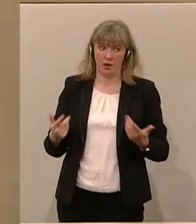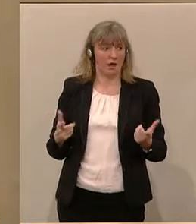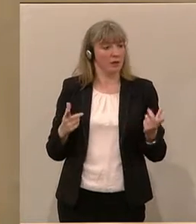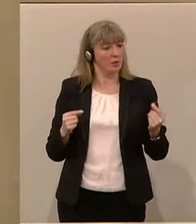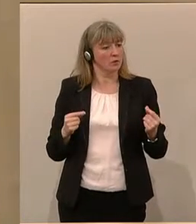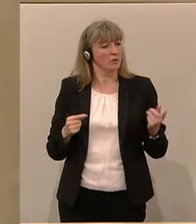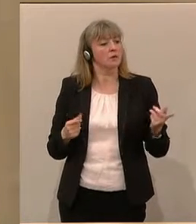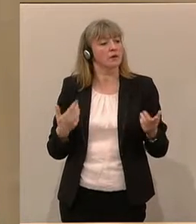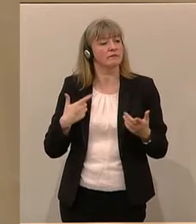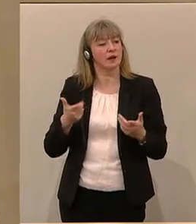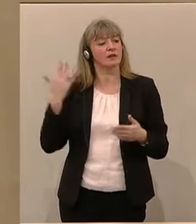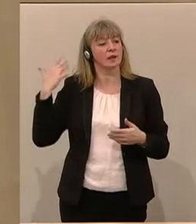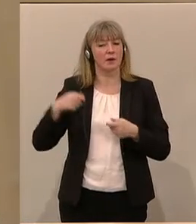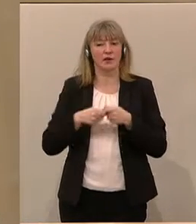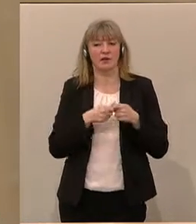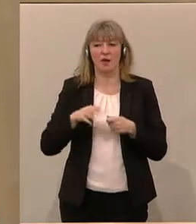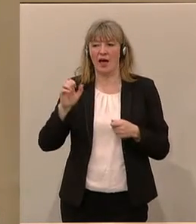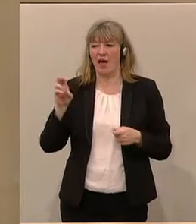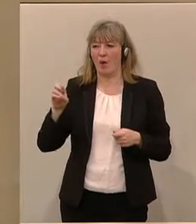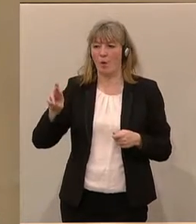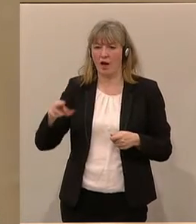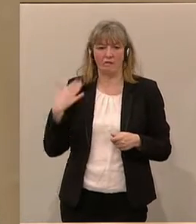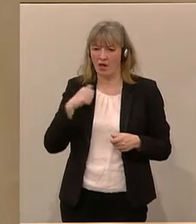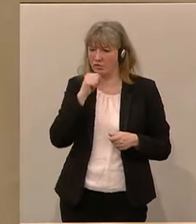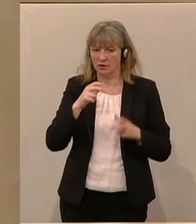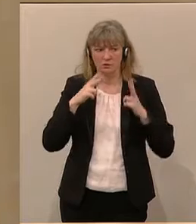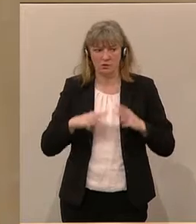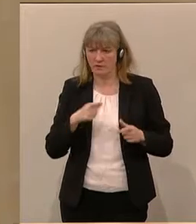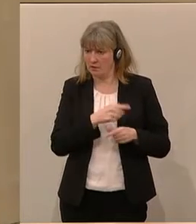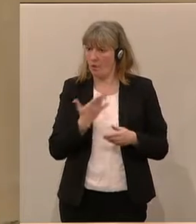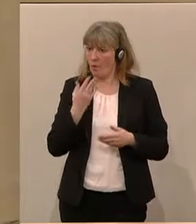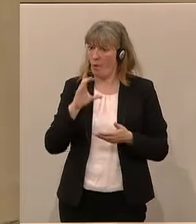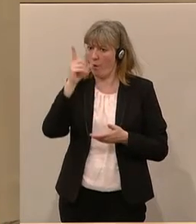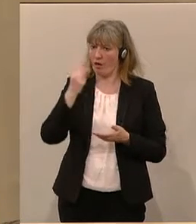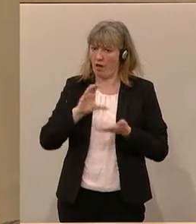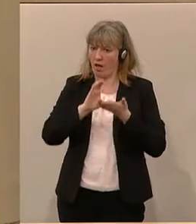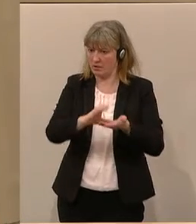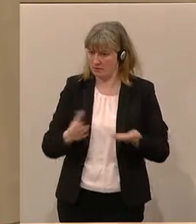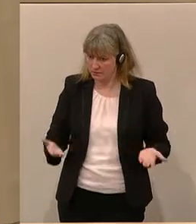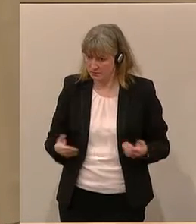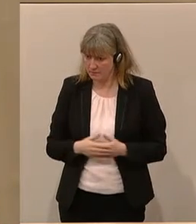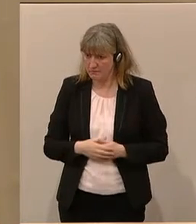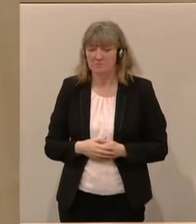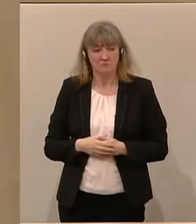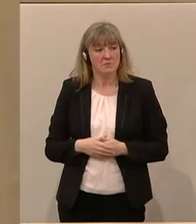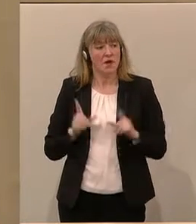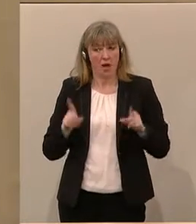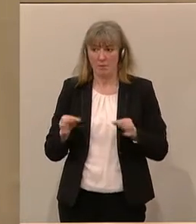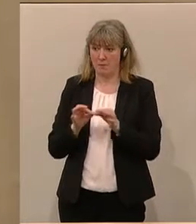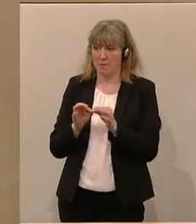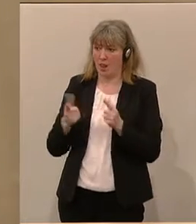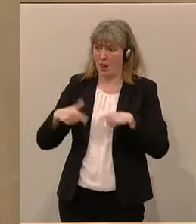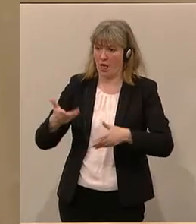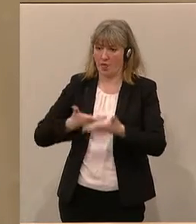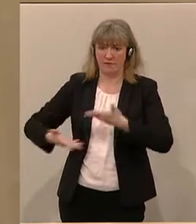das schmeckte damals dem Herrn Genossen Auer gar nicht, dieser hohe Betrag. Meine sehr geehrten Damen und Herren, aber gerade die